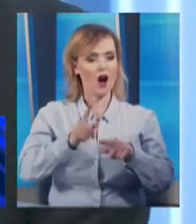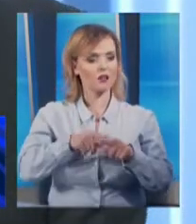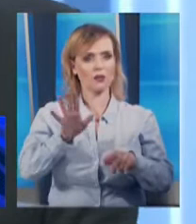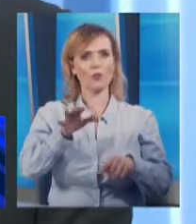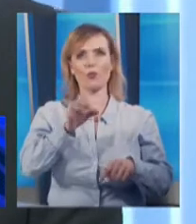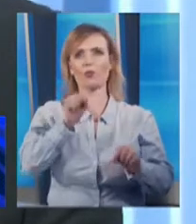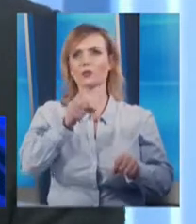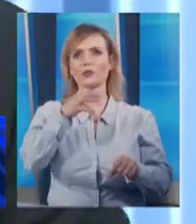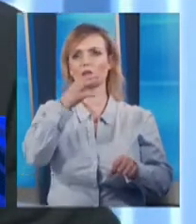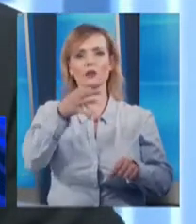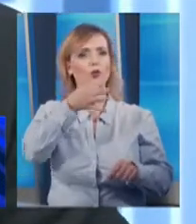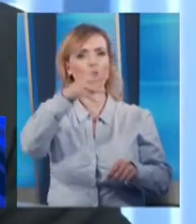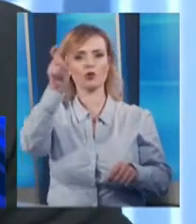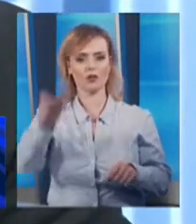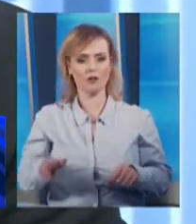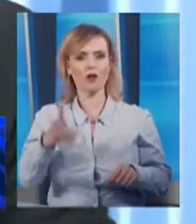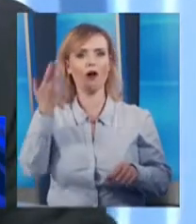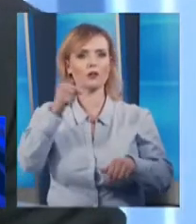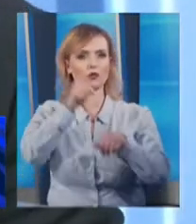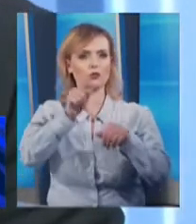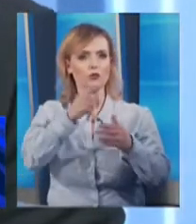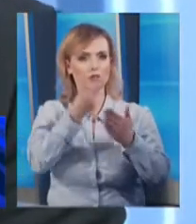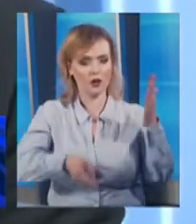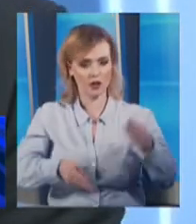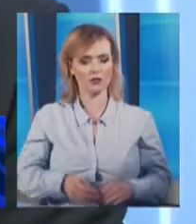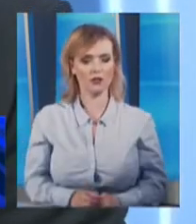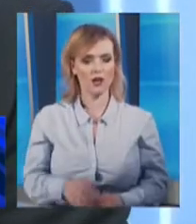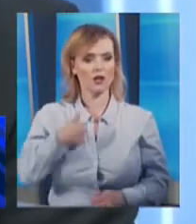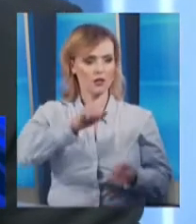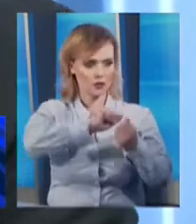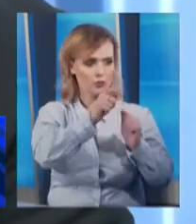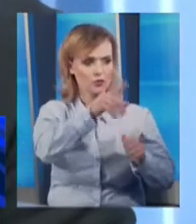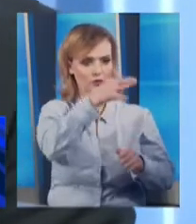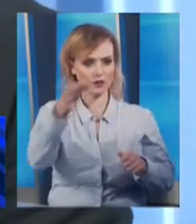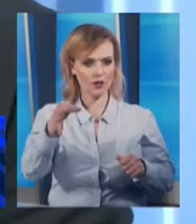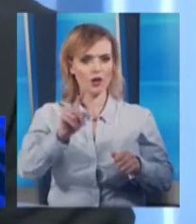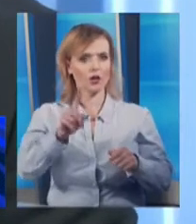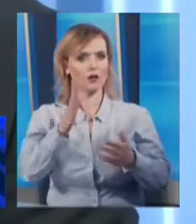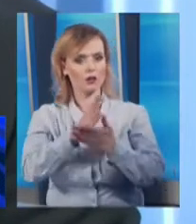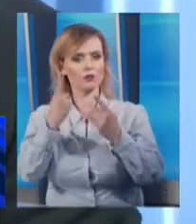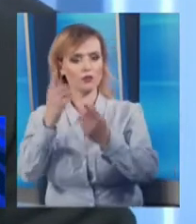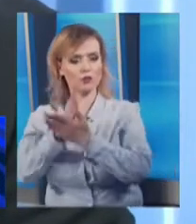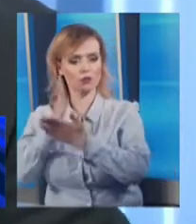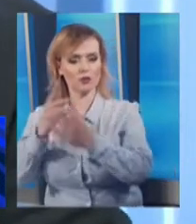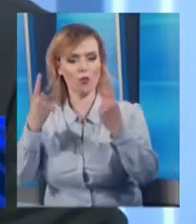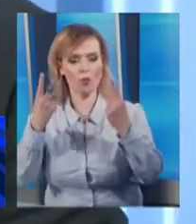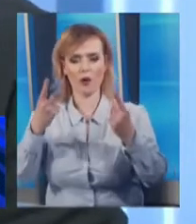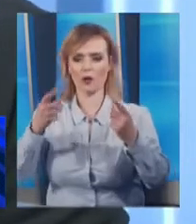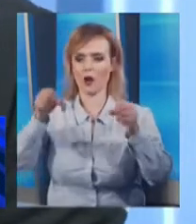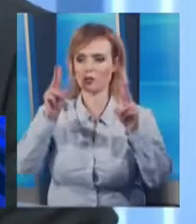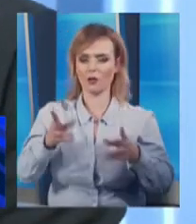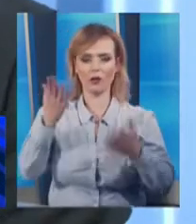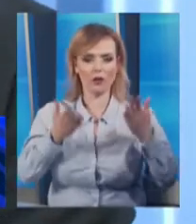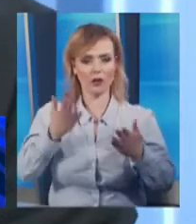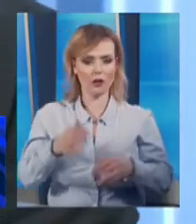când vede că este într-un impas. Eu am reținut din ceea ce a spus dumneavoastră că este un mare, mare pericol dacă experimentăm și